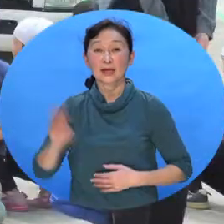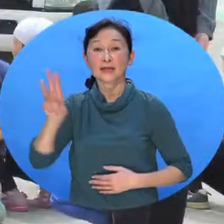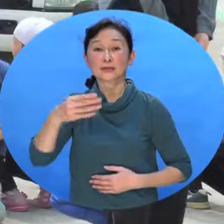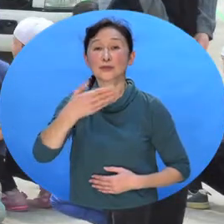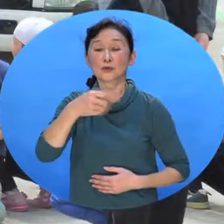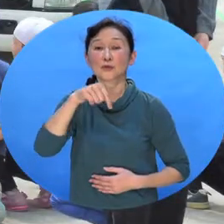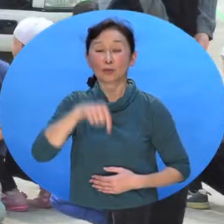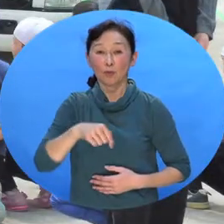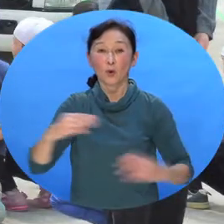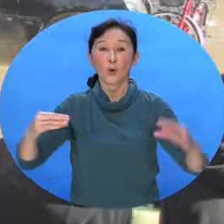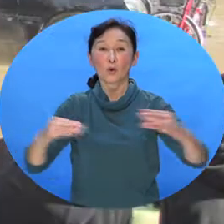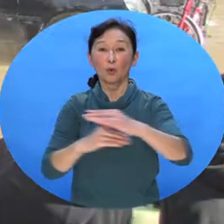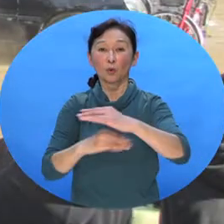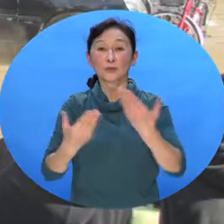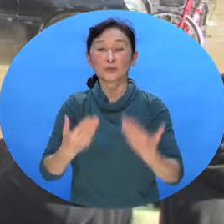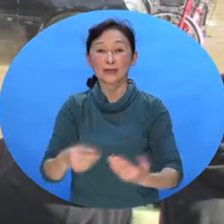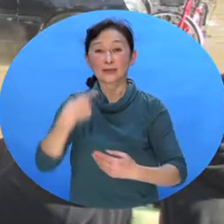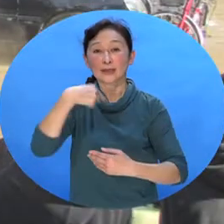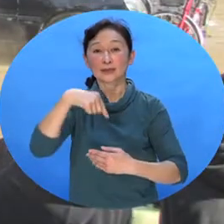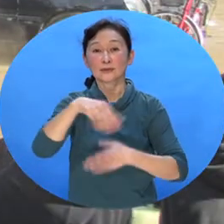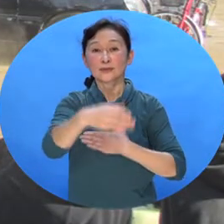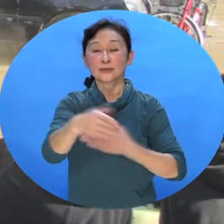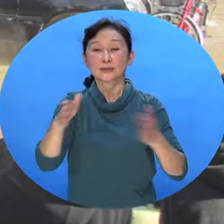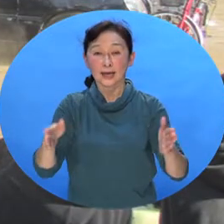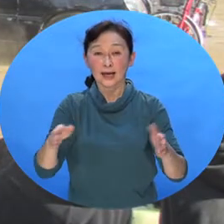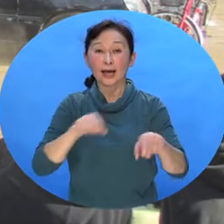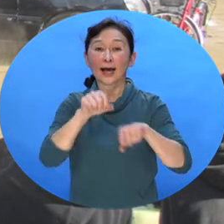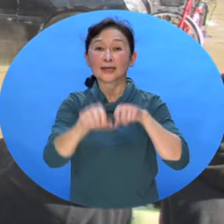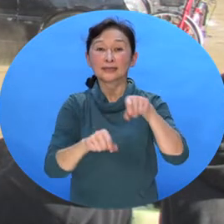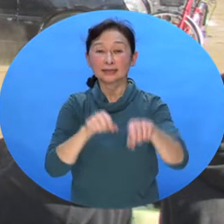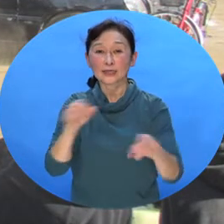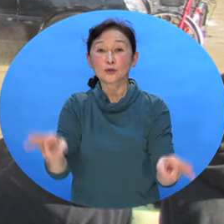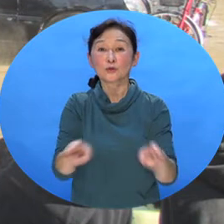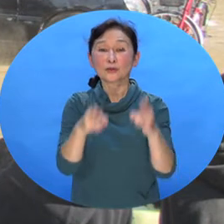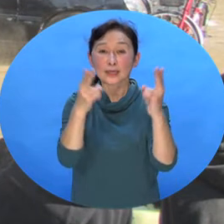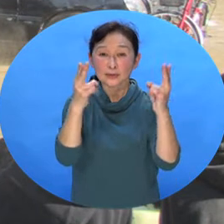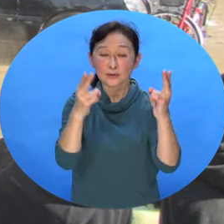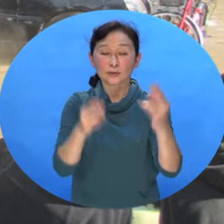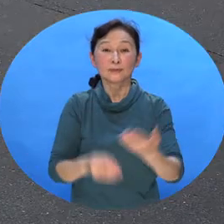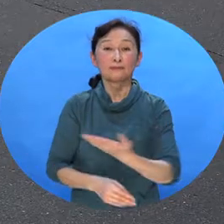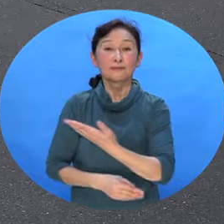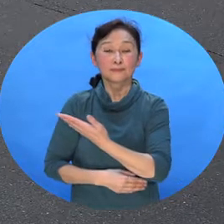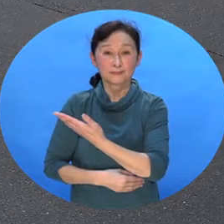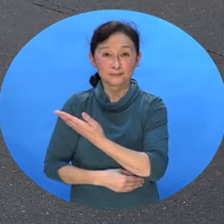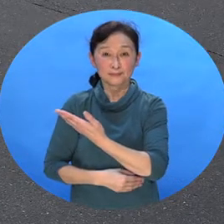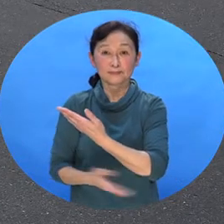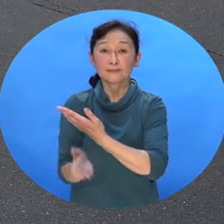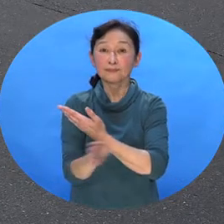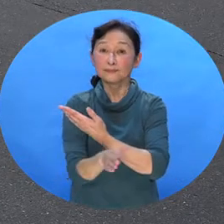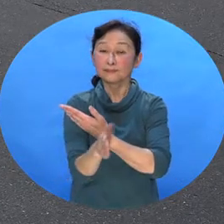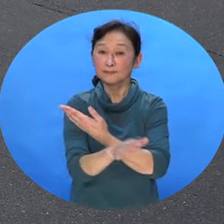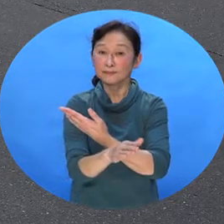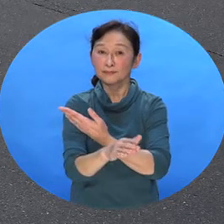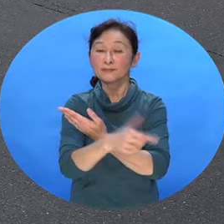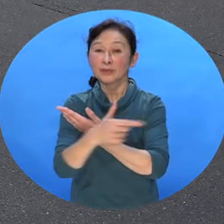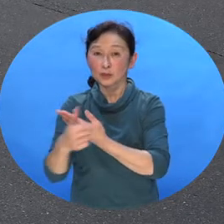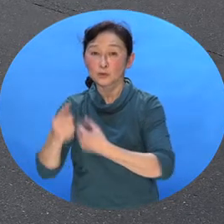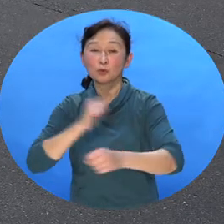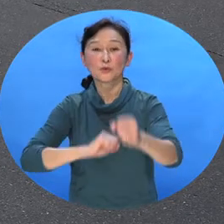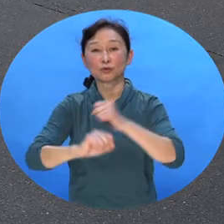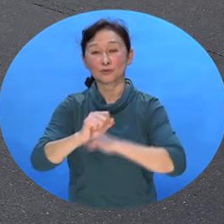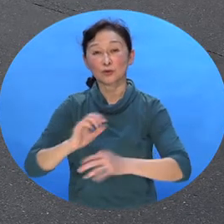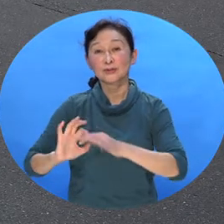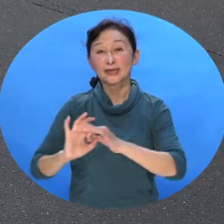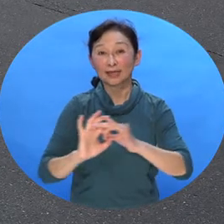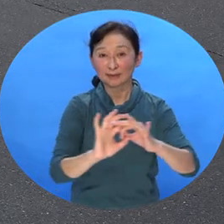杉並区でも交通安全教室の実施や自転車の専用通行帯ナビラインを設置するなどの取り組みを続